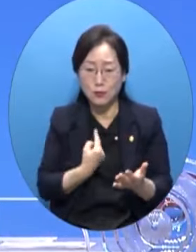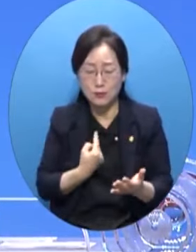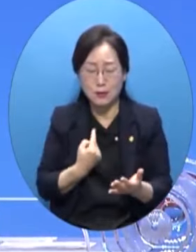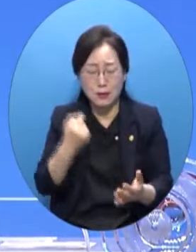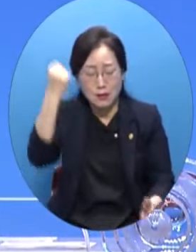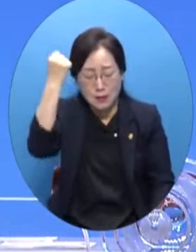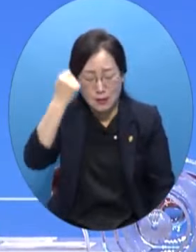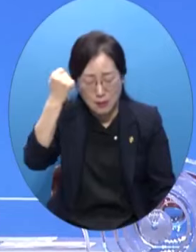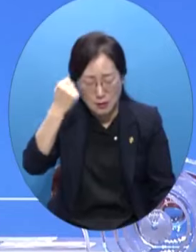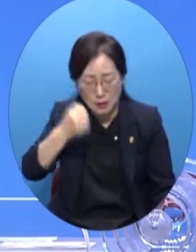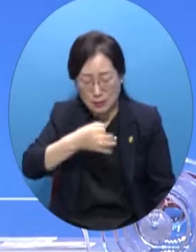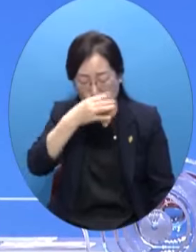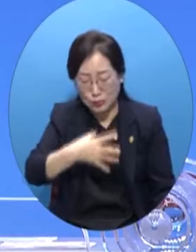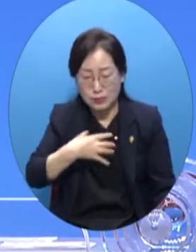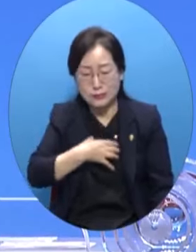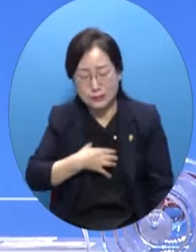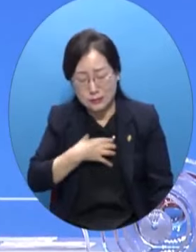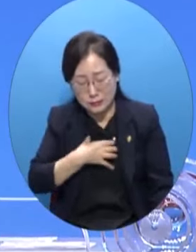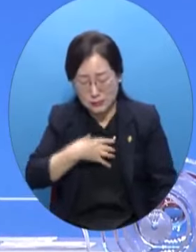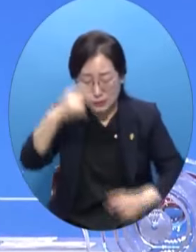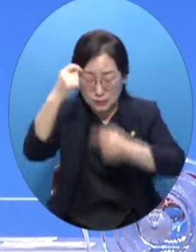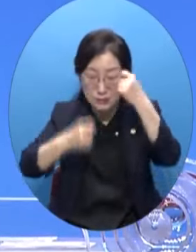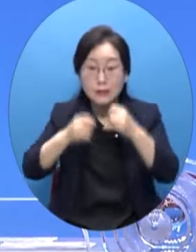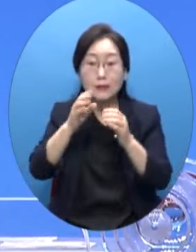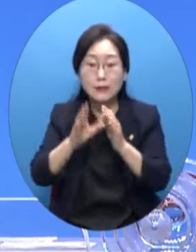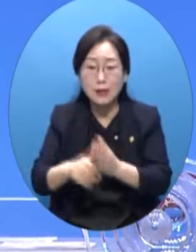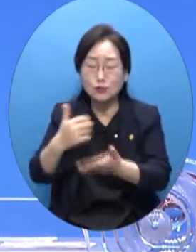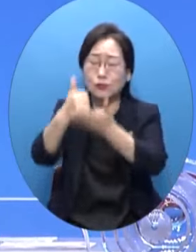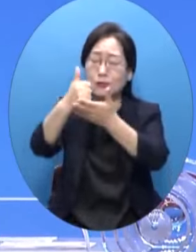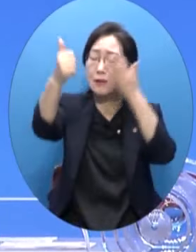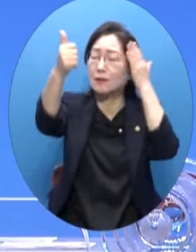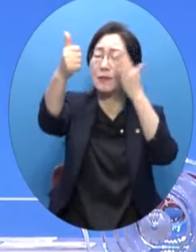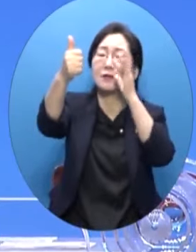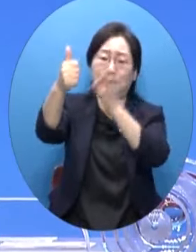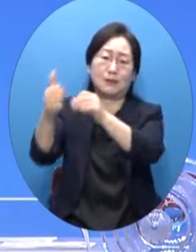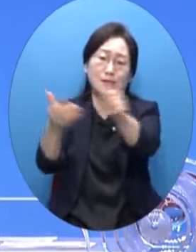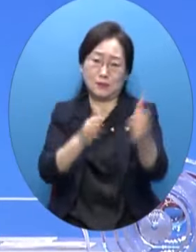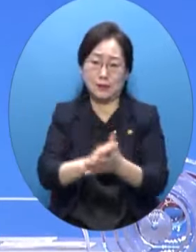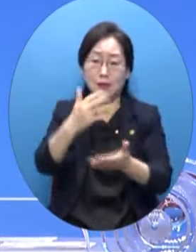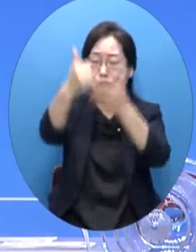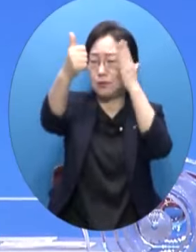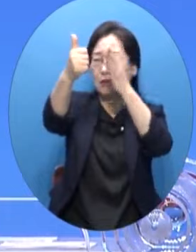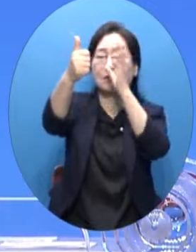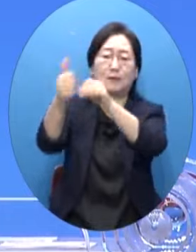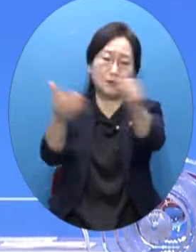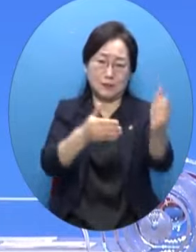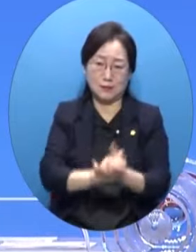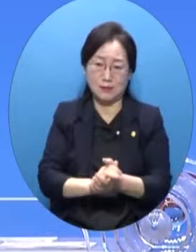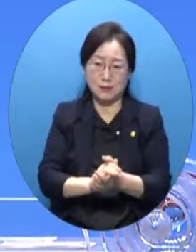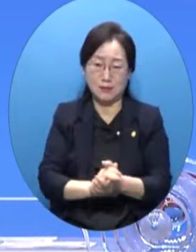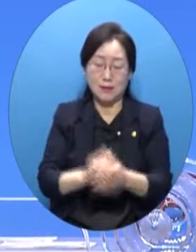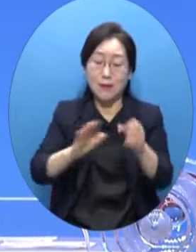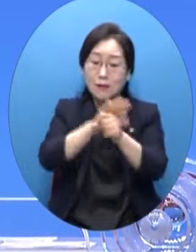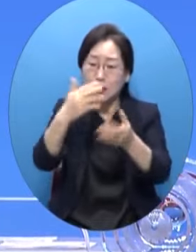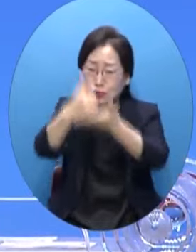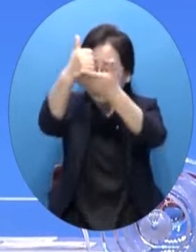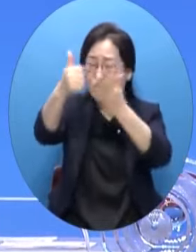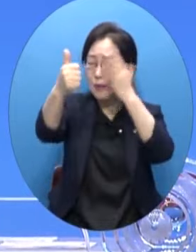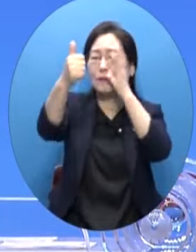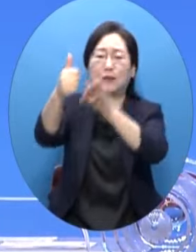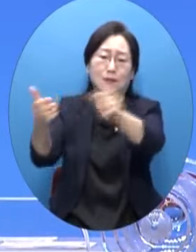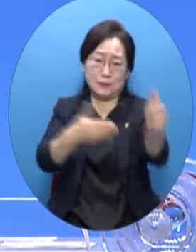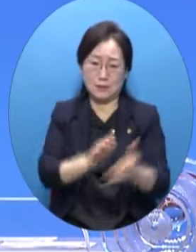가운데 내동댕이 쳐서 슬픔에 눈물을 흘릴 때 주님을 바라보시기 바랍니다. 주님을 바라보시기 바랍니다. 사랑의 주님을 바라보시기